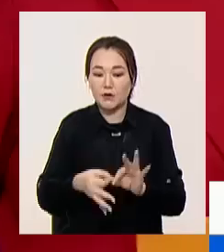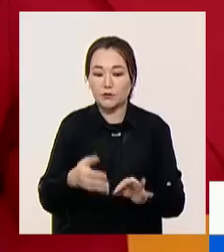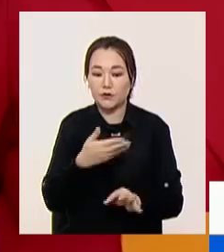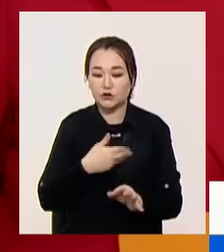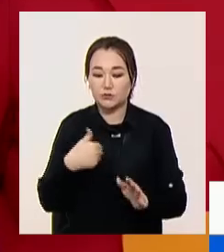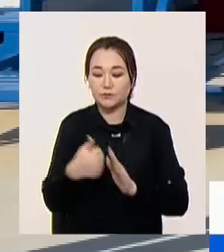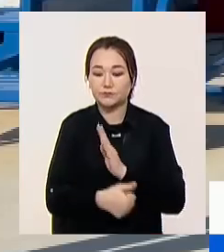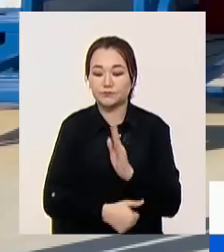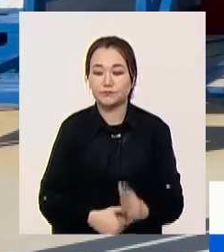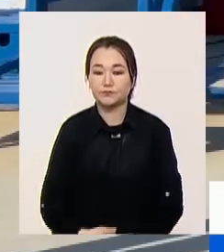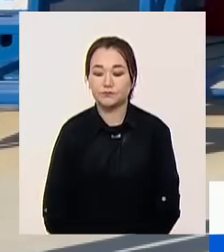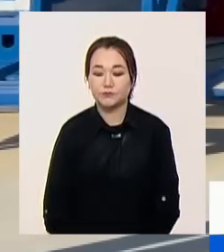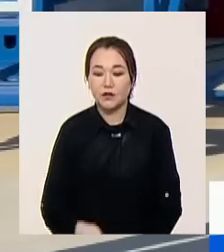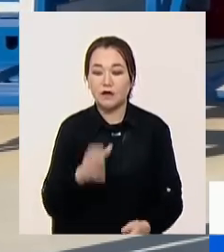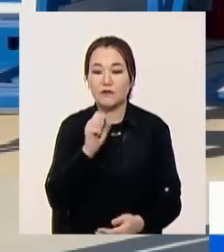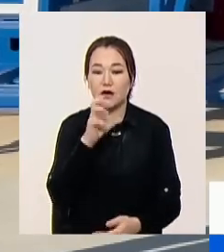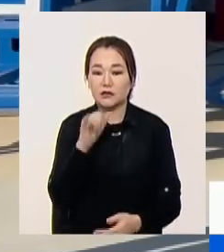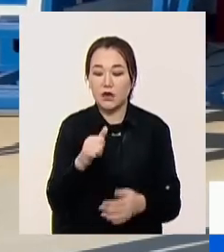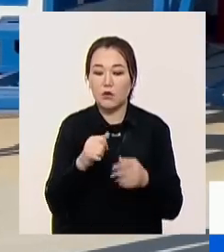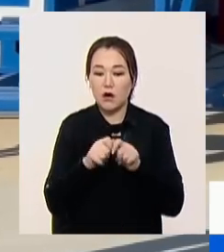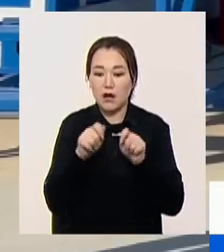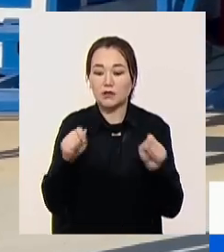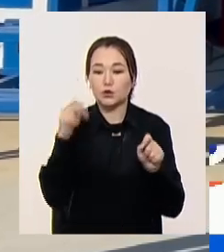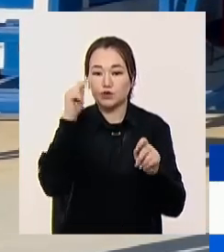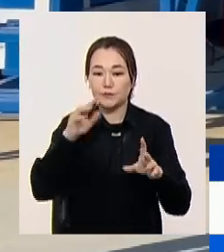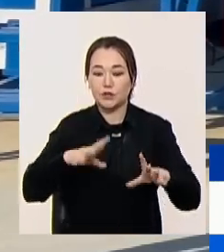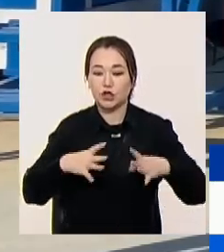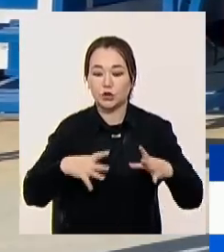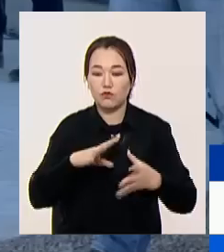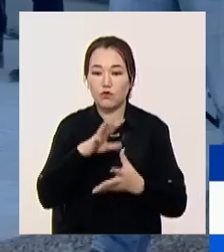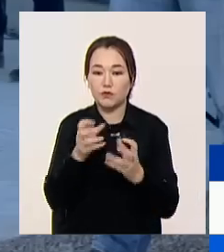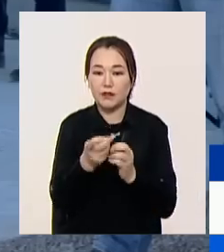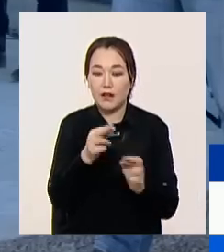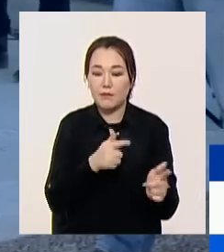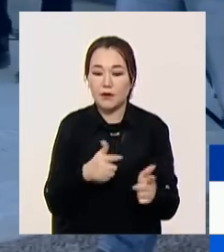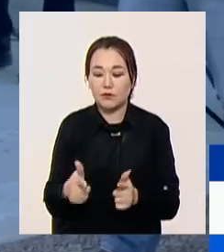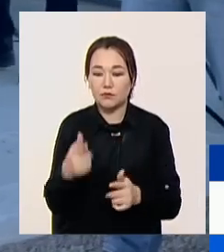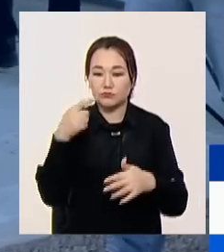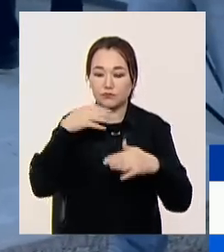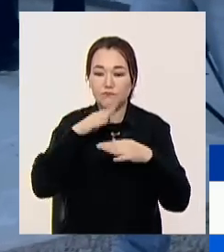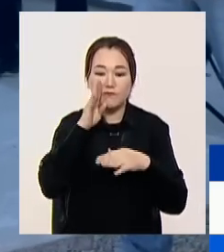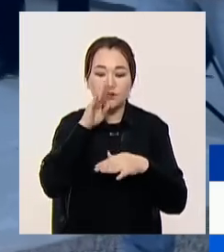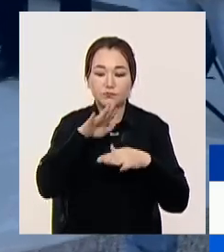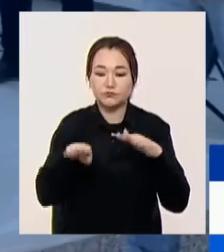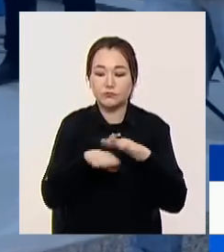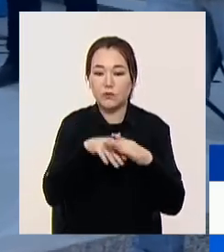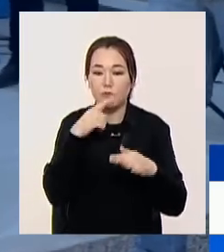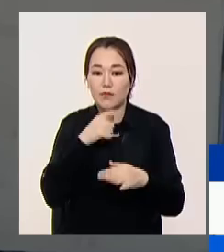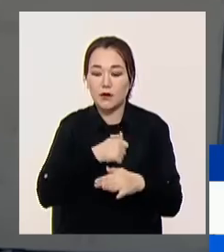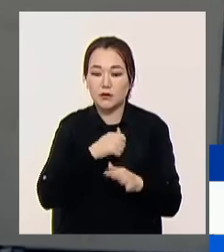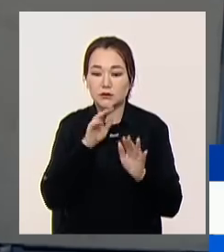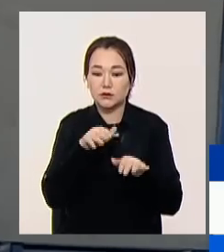материале. В Актау распахнул двери учебно-тренировочный комплекс для подготовки водолазов военно-морских сил. Это первый,